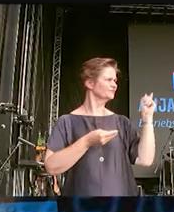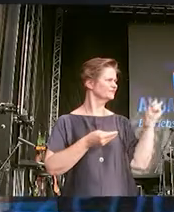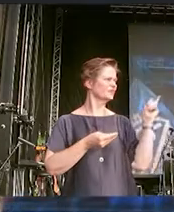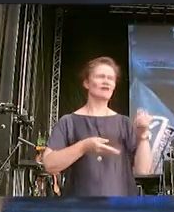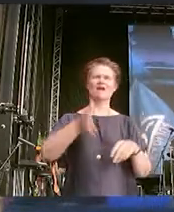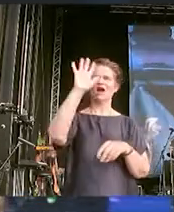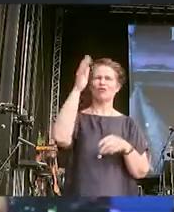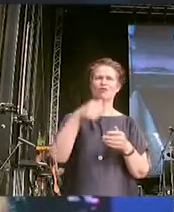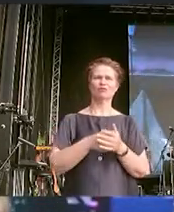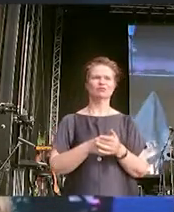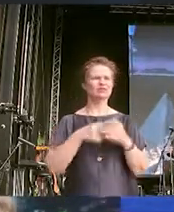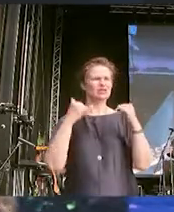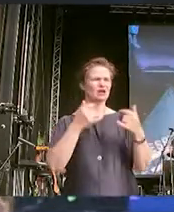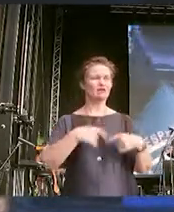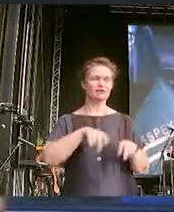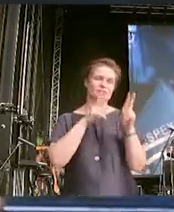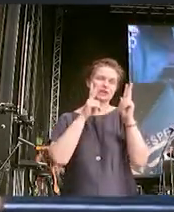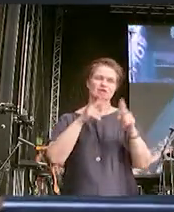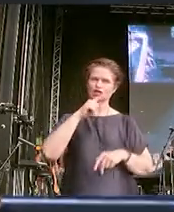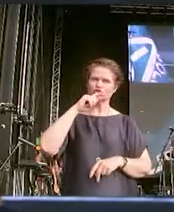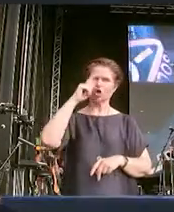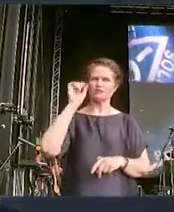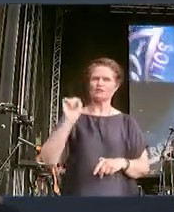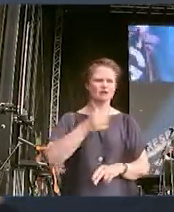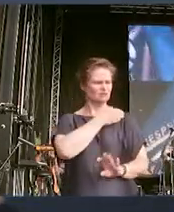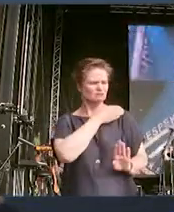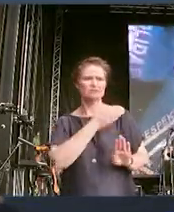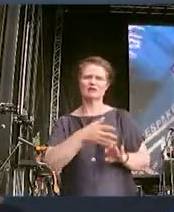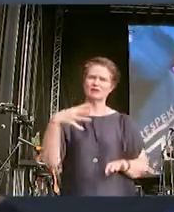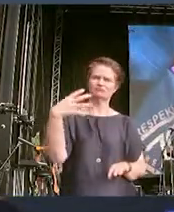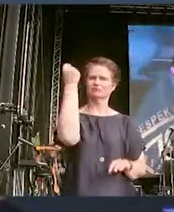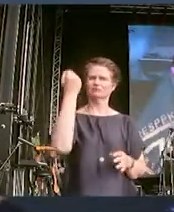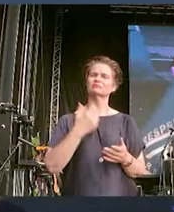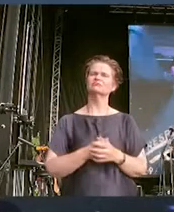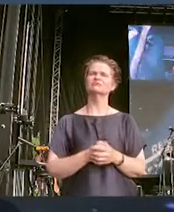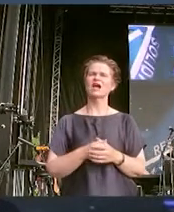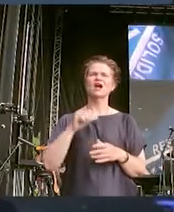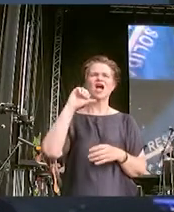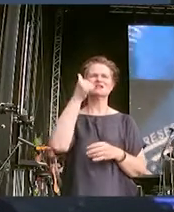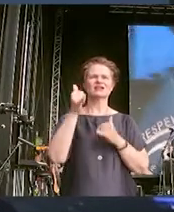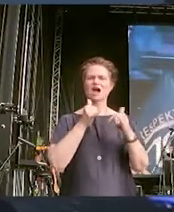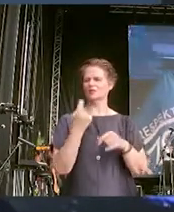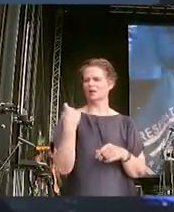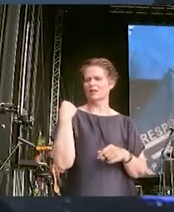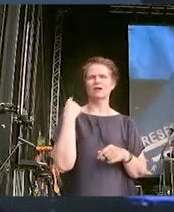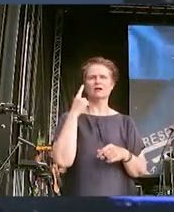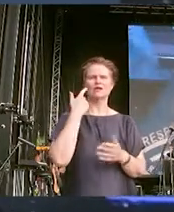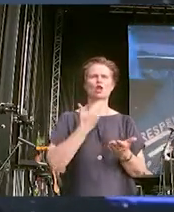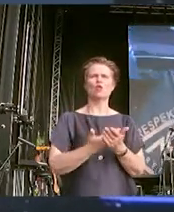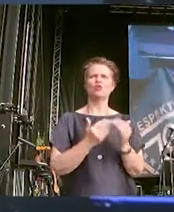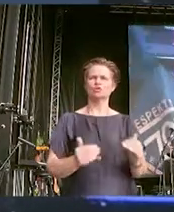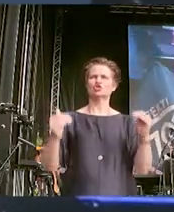hallo. Ja, wir sind zu Recht stolz auf das, was wir bisher erreicht haben. Zum 1. Januar konnten wir eine Lohnsteigerung